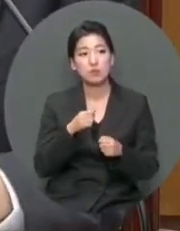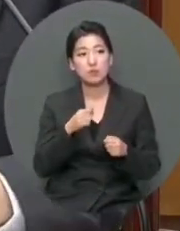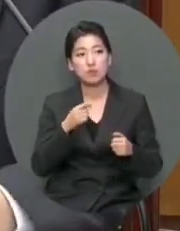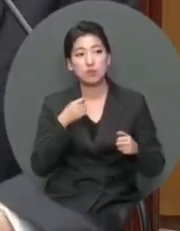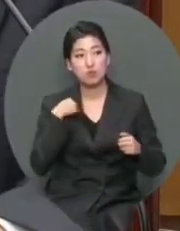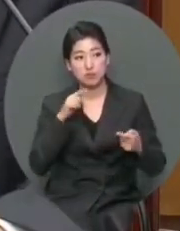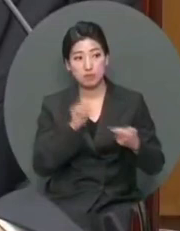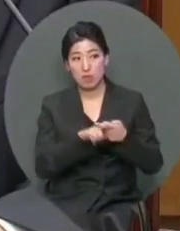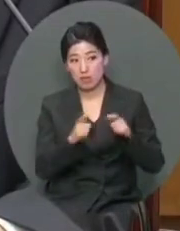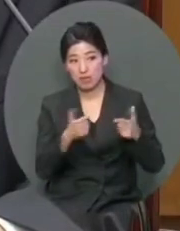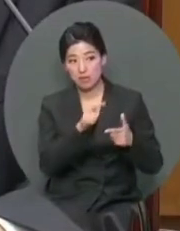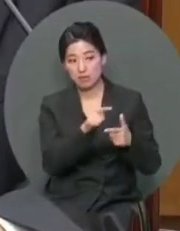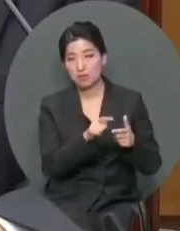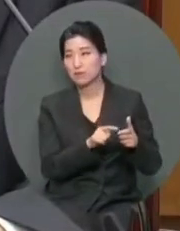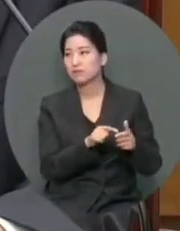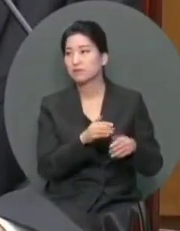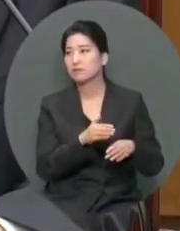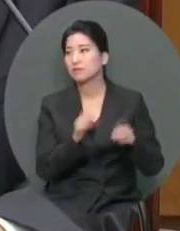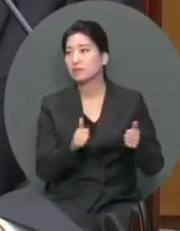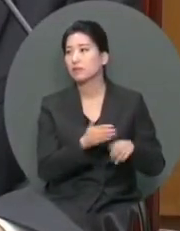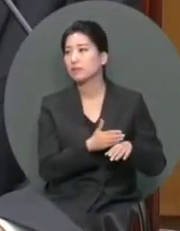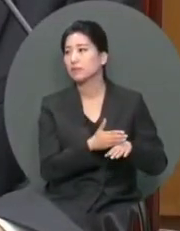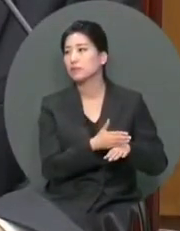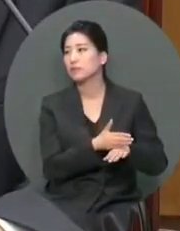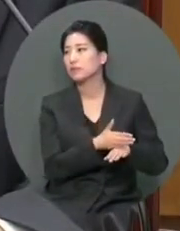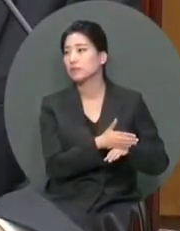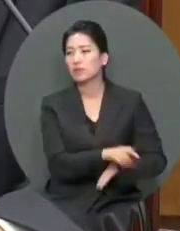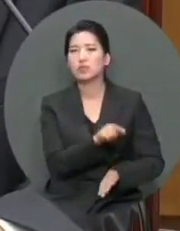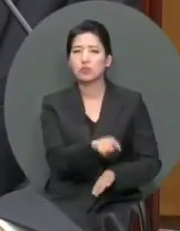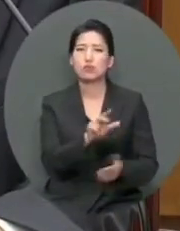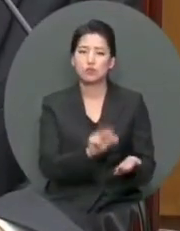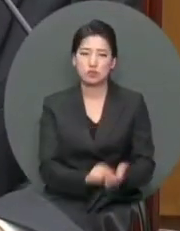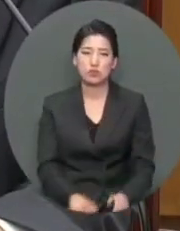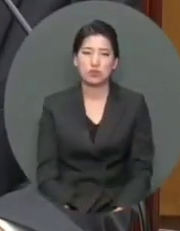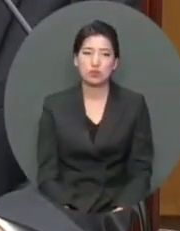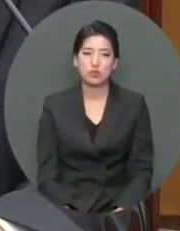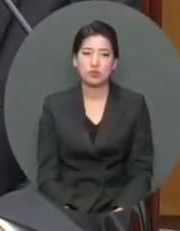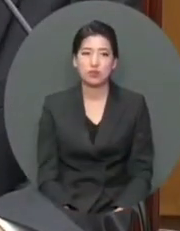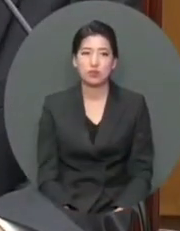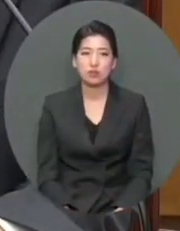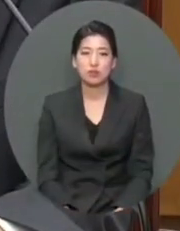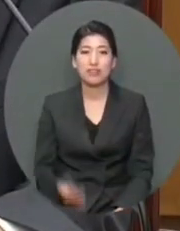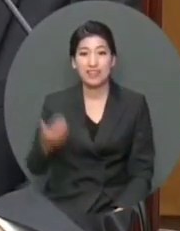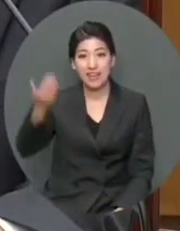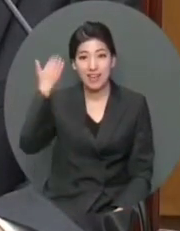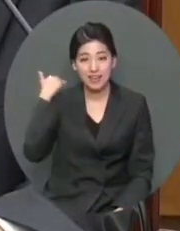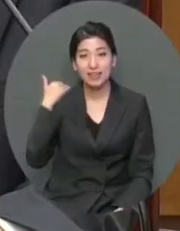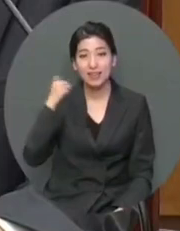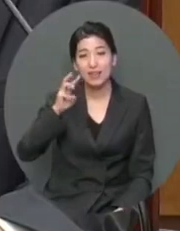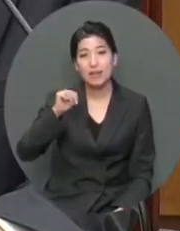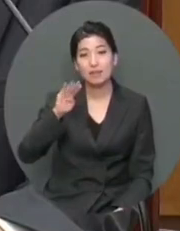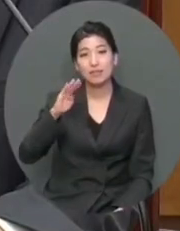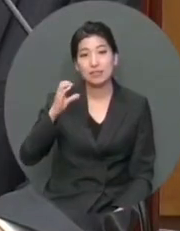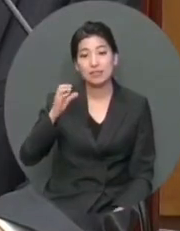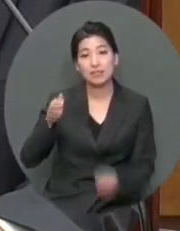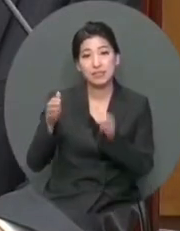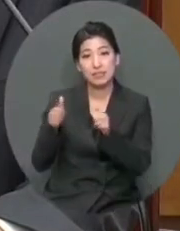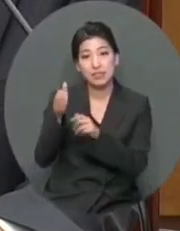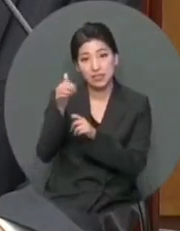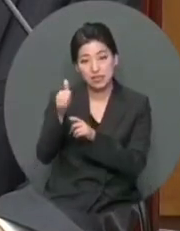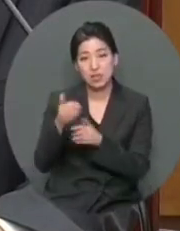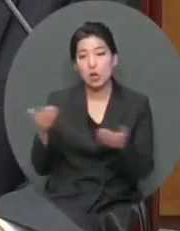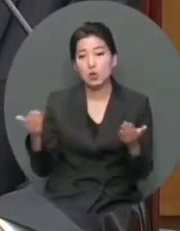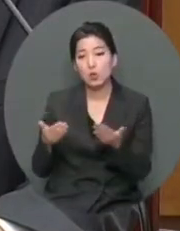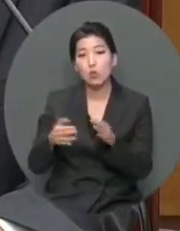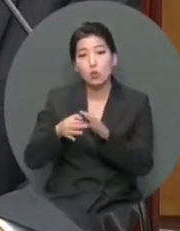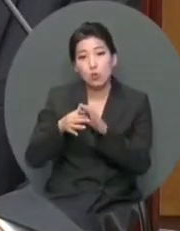그 김장겸 MBC 사장이라는 전 MBC 사장입니다. 그분이 노조법 위반으로 지금 6년째 재판을 받고